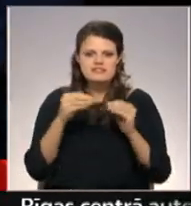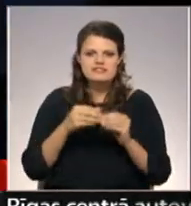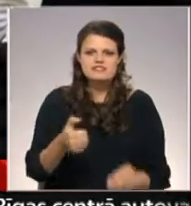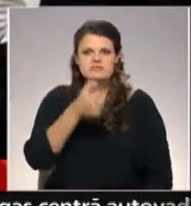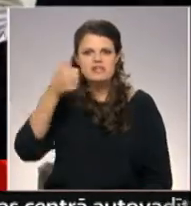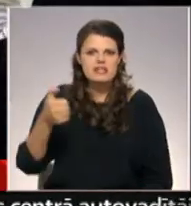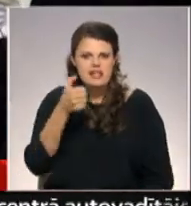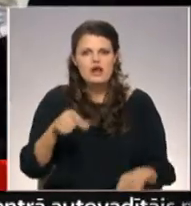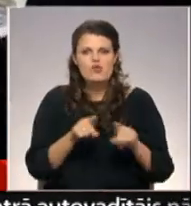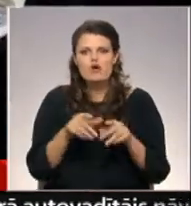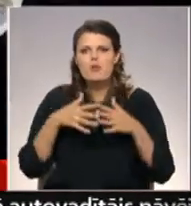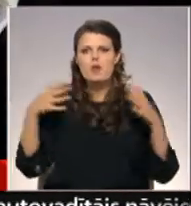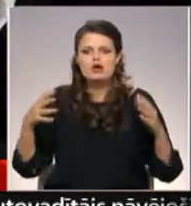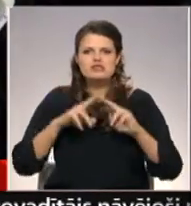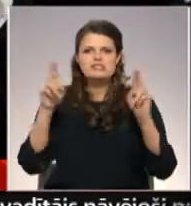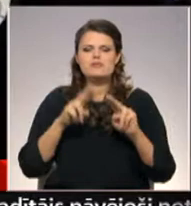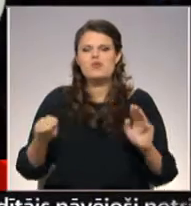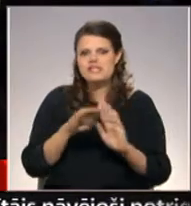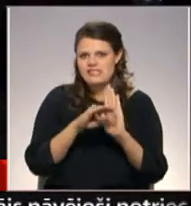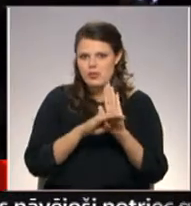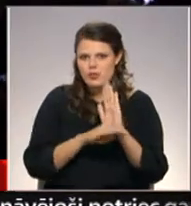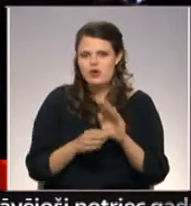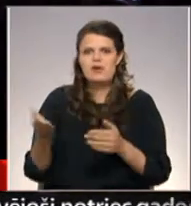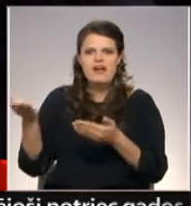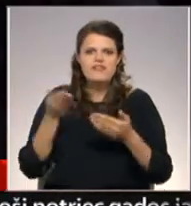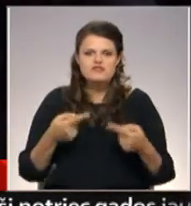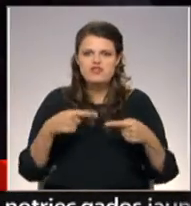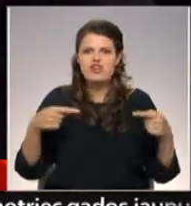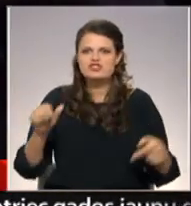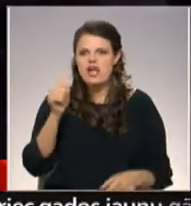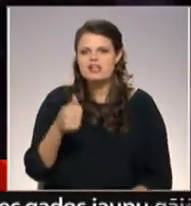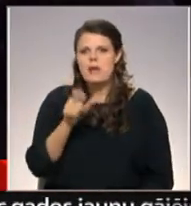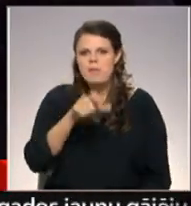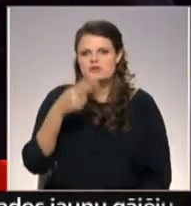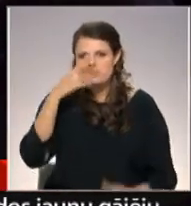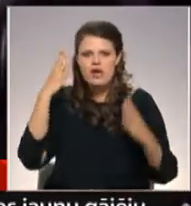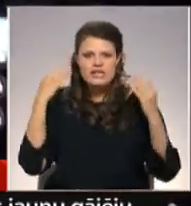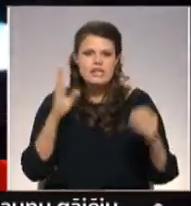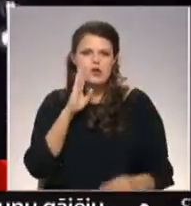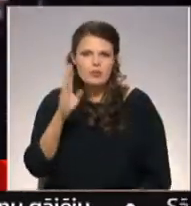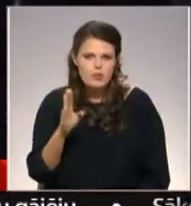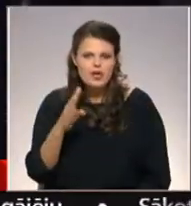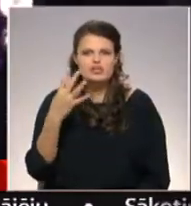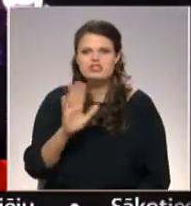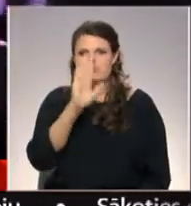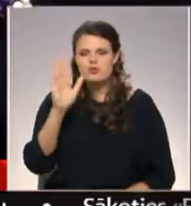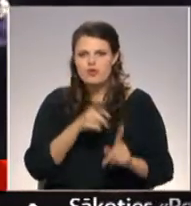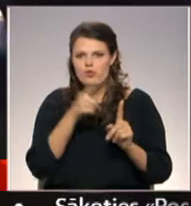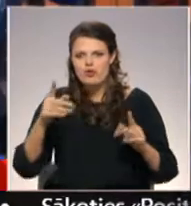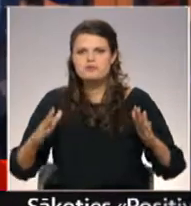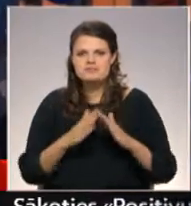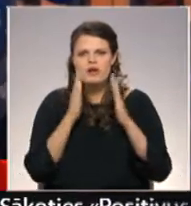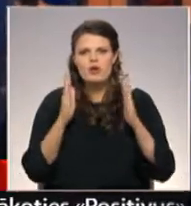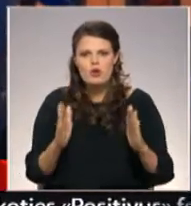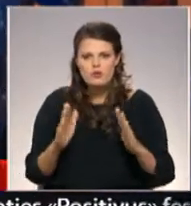tajā ir arī plaša starptautiska programma. Te viesosies arī dažādi mākslinieki no Nīderlandes un Beļģijas. 4 dienu garumā svētkos